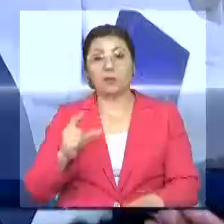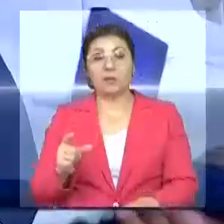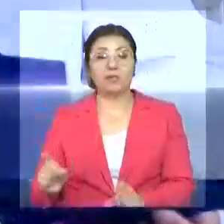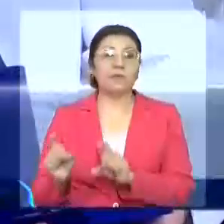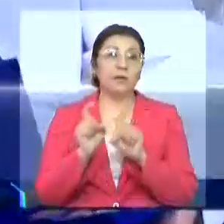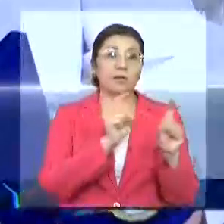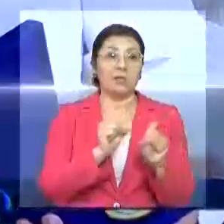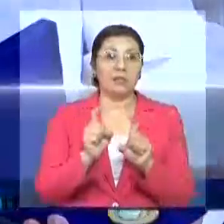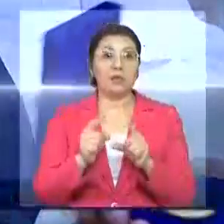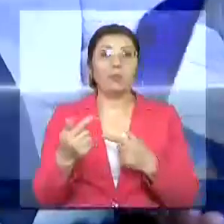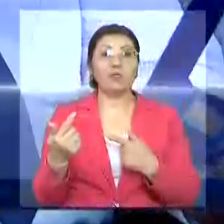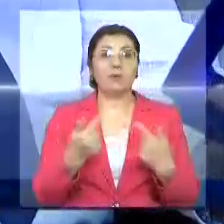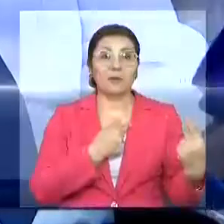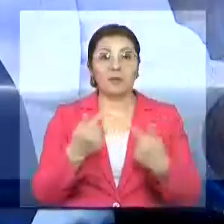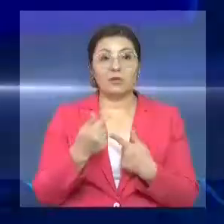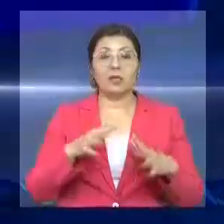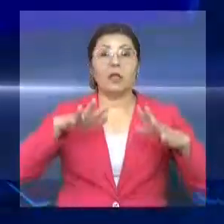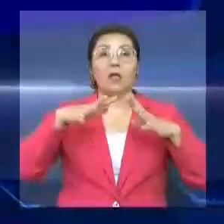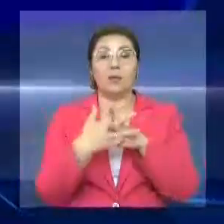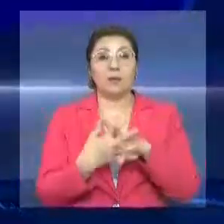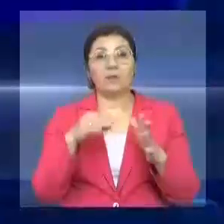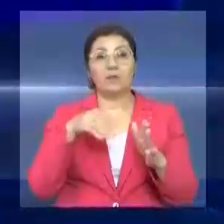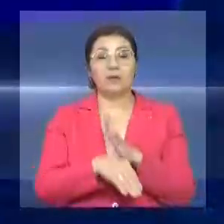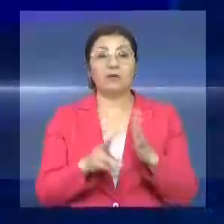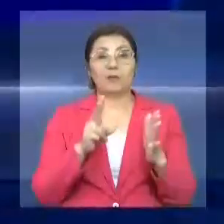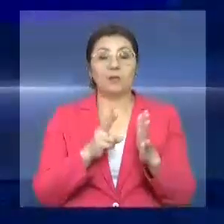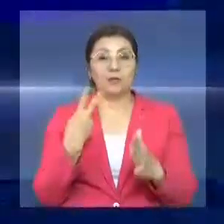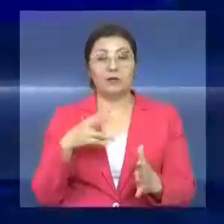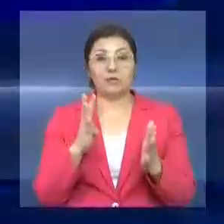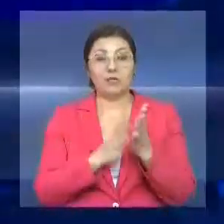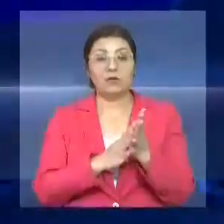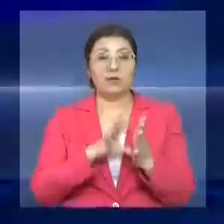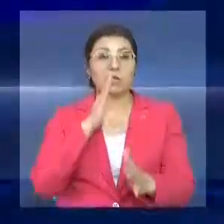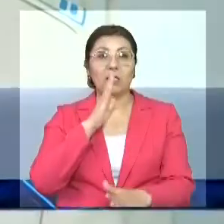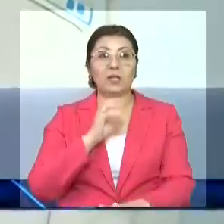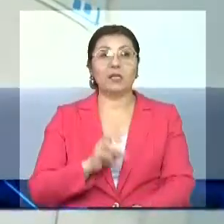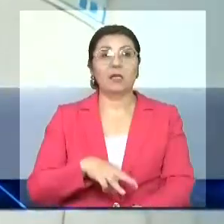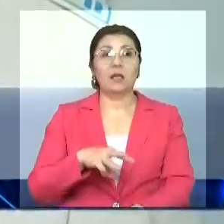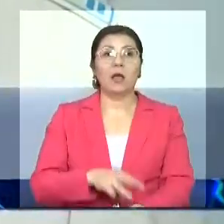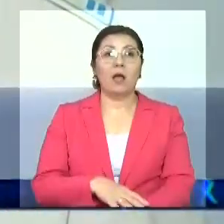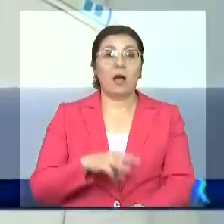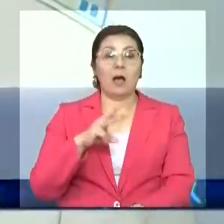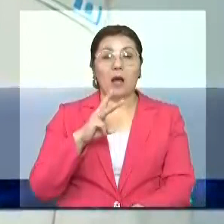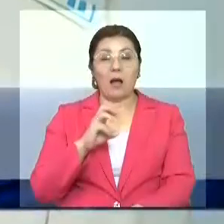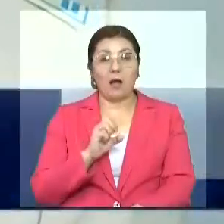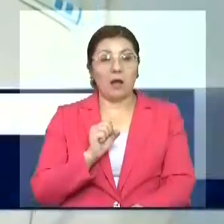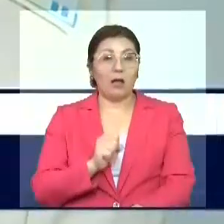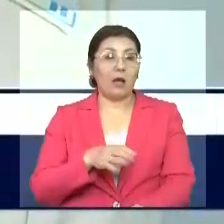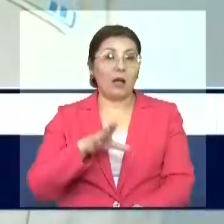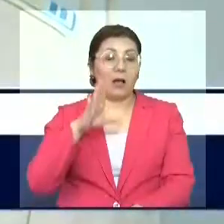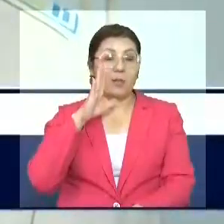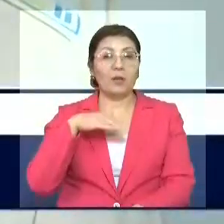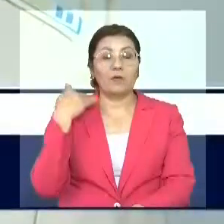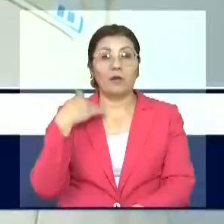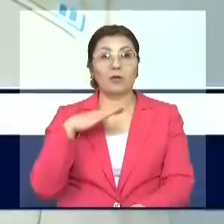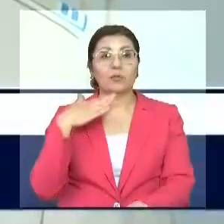гуманитарной помощи пострадавшие населённые пункты ихс бый Мар усиков Когда в окту прил